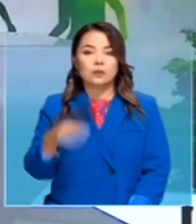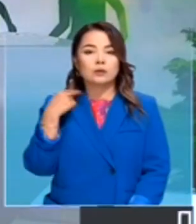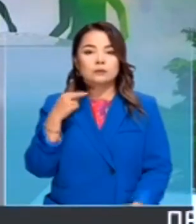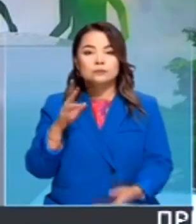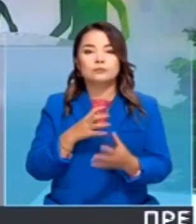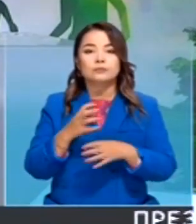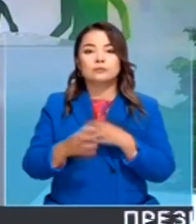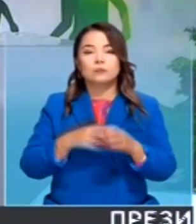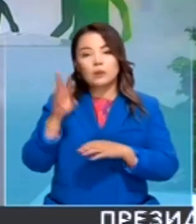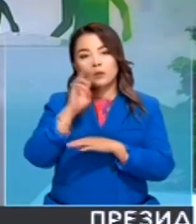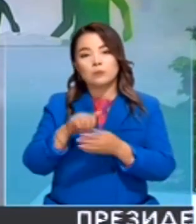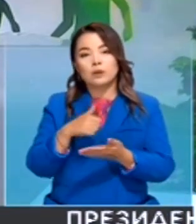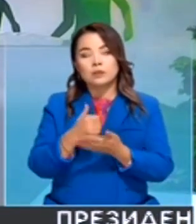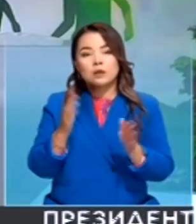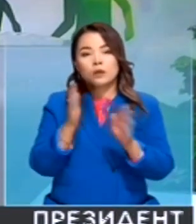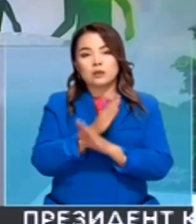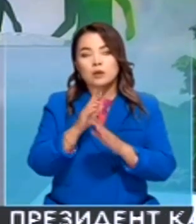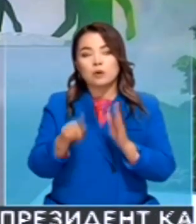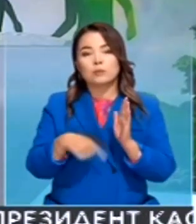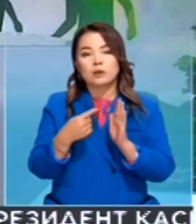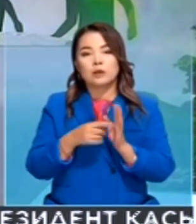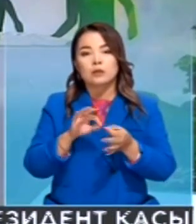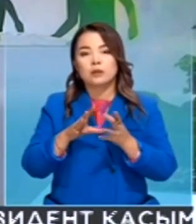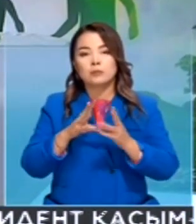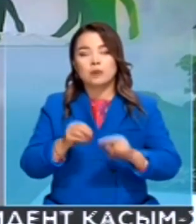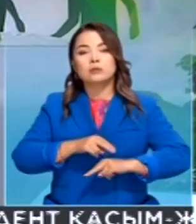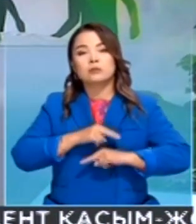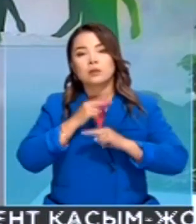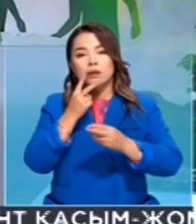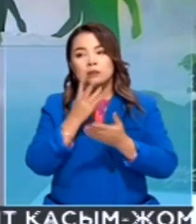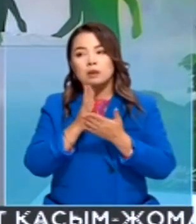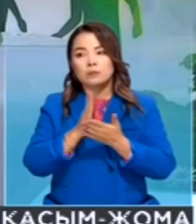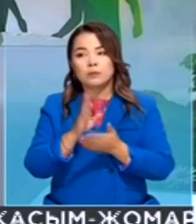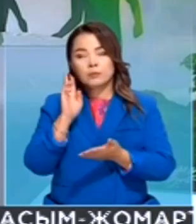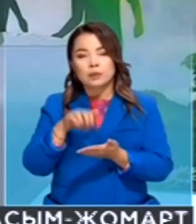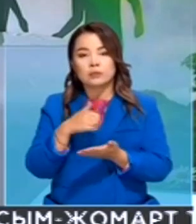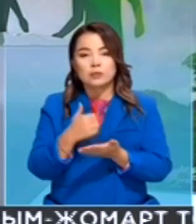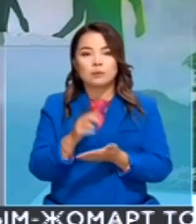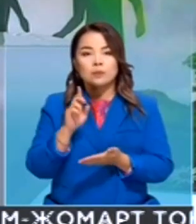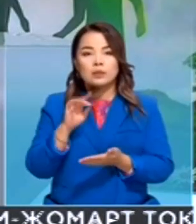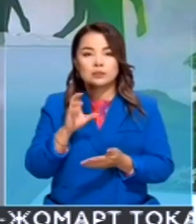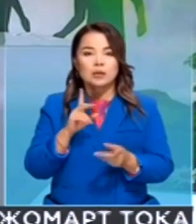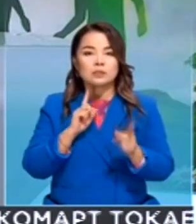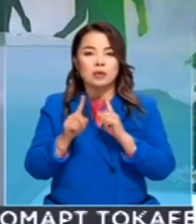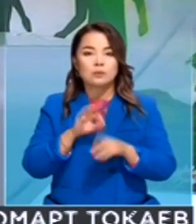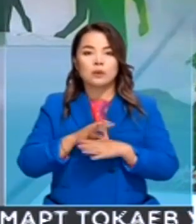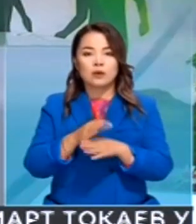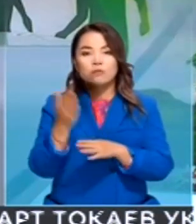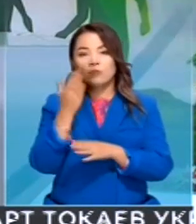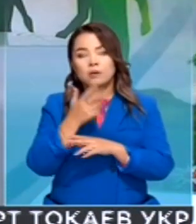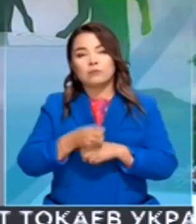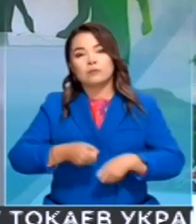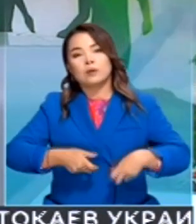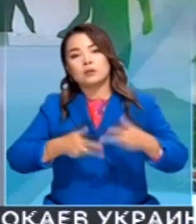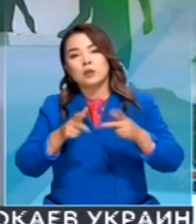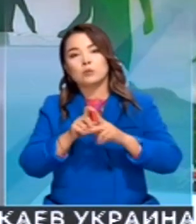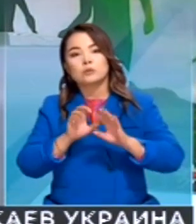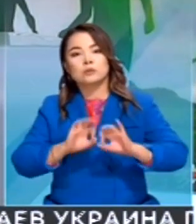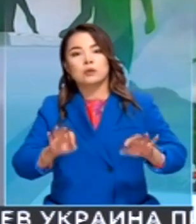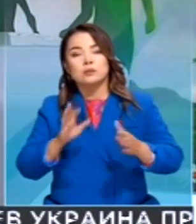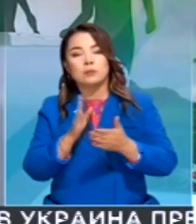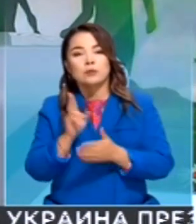Президент әлем елдерінің басшыларын экология мәселесіне ден қоюға шақырып отыр. Мемлекет басшысы БРИКС саммитінде видеобайланыс арқылы сөз